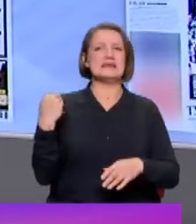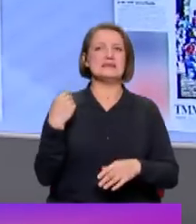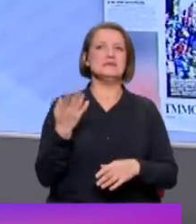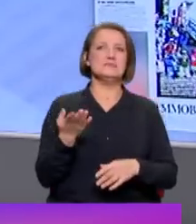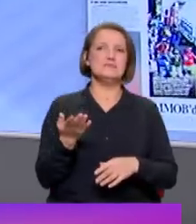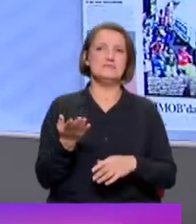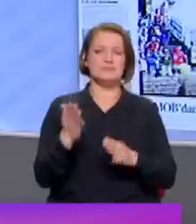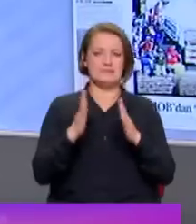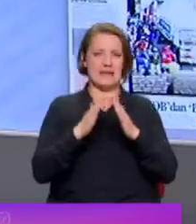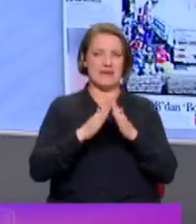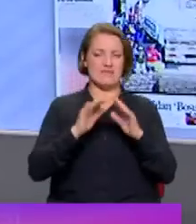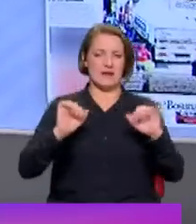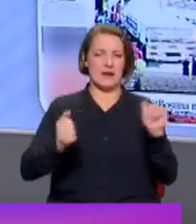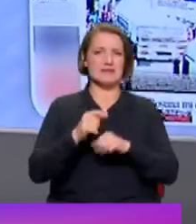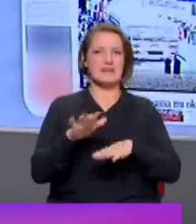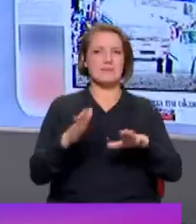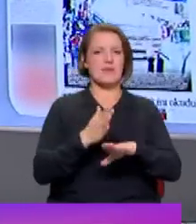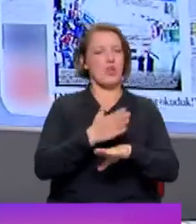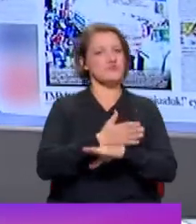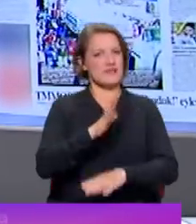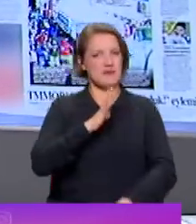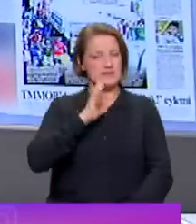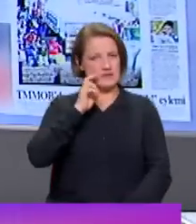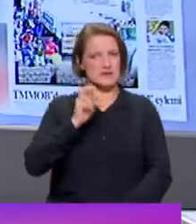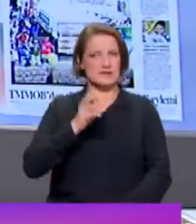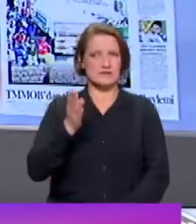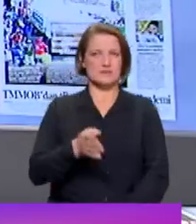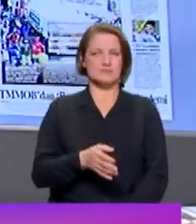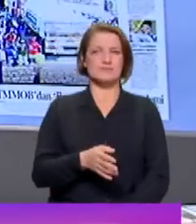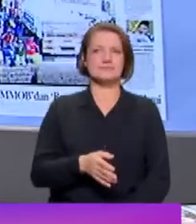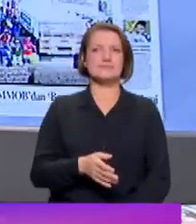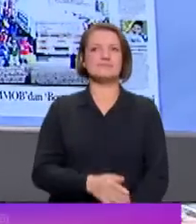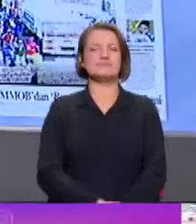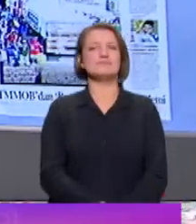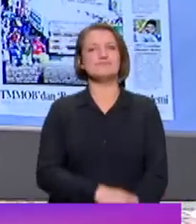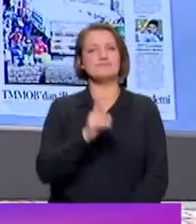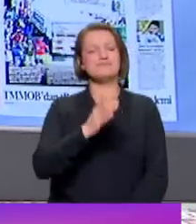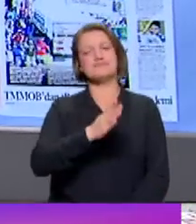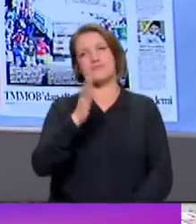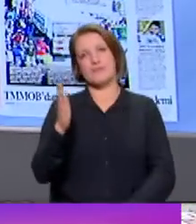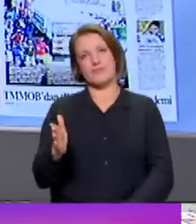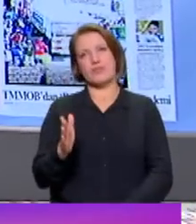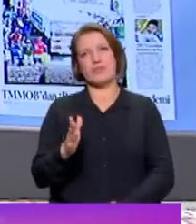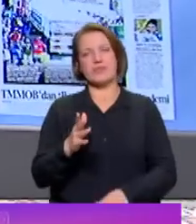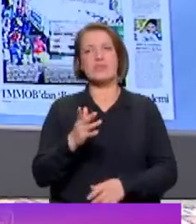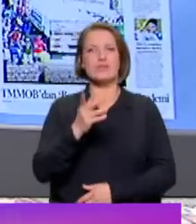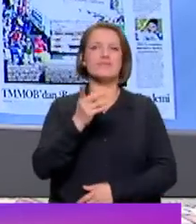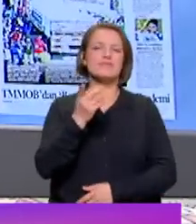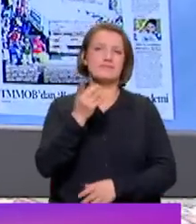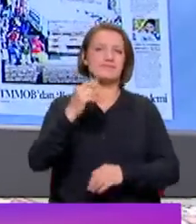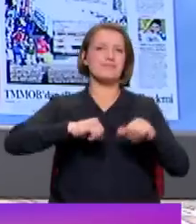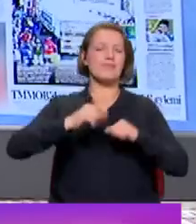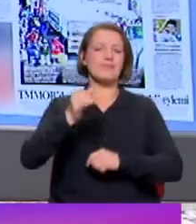kazanmışken barınmak kriz Depremden önce de vardı hatırlarsanız eee bir tarafta da rantın peşinde